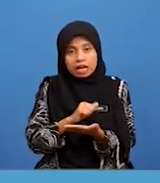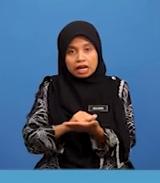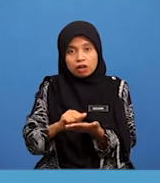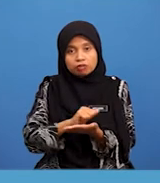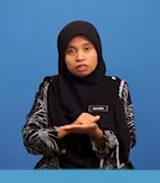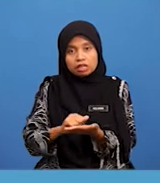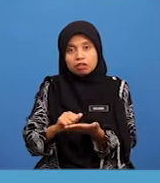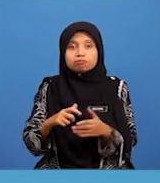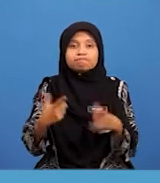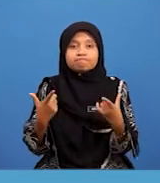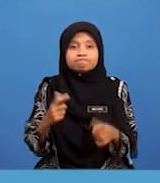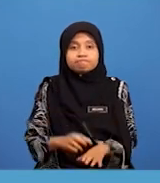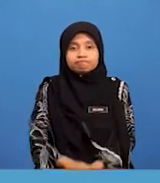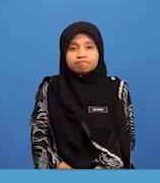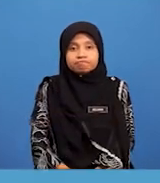berkaitan.